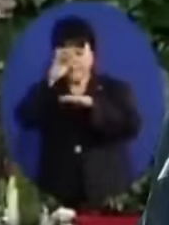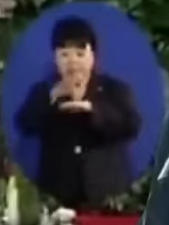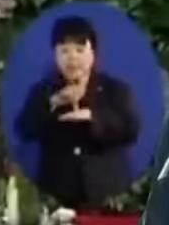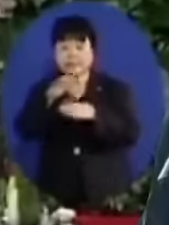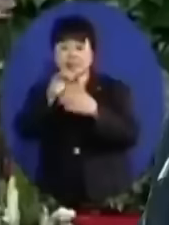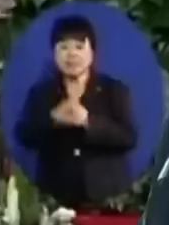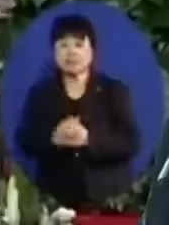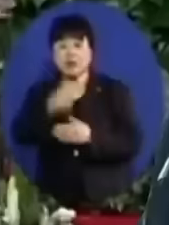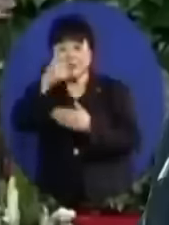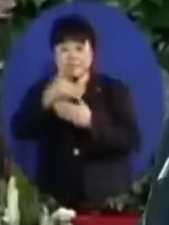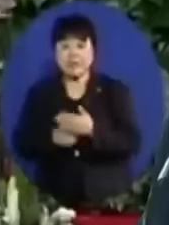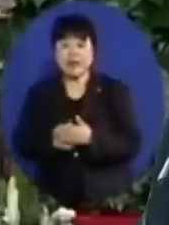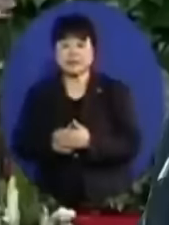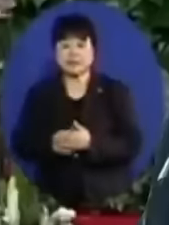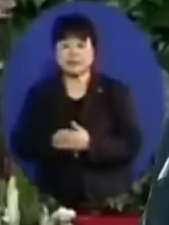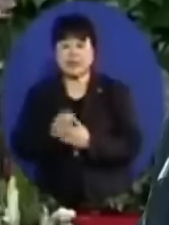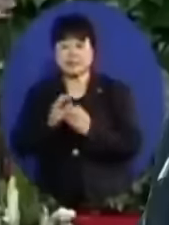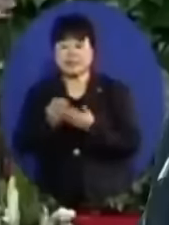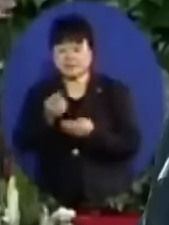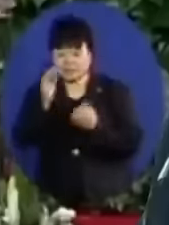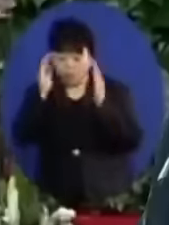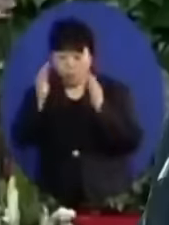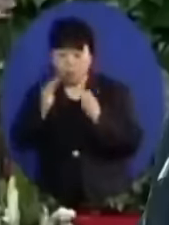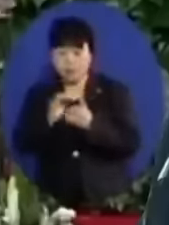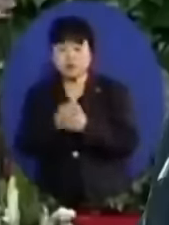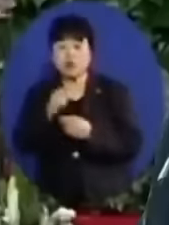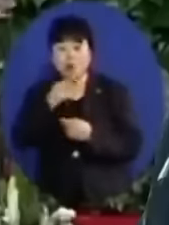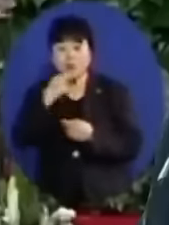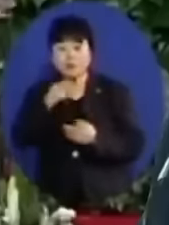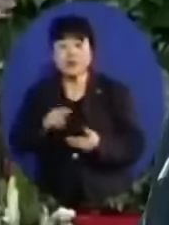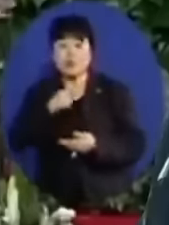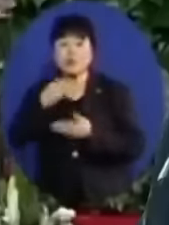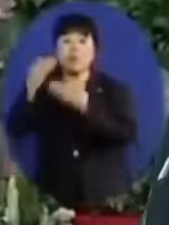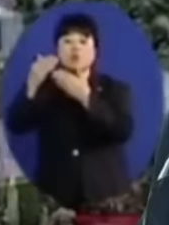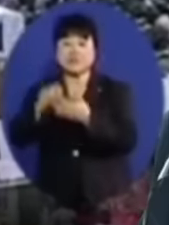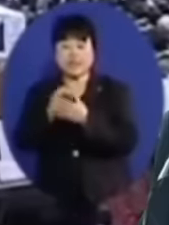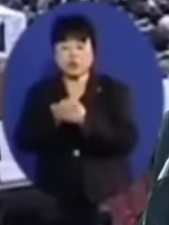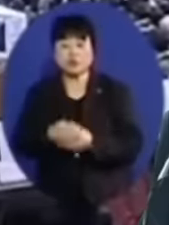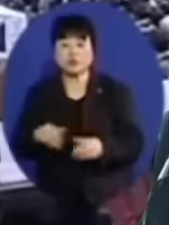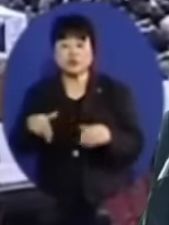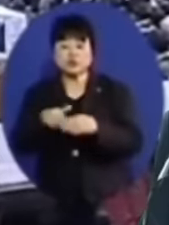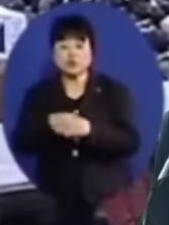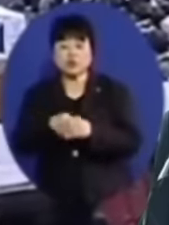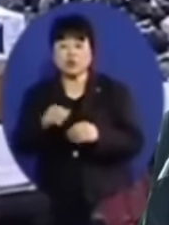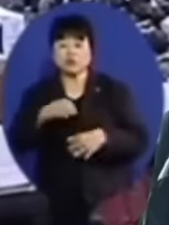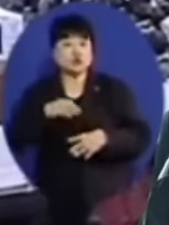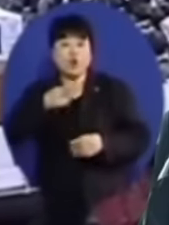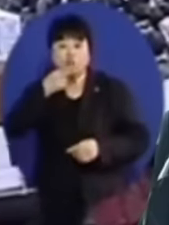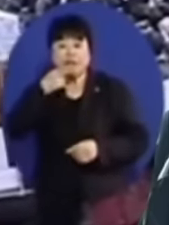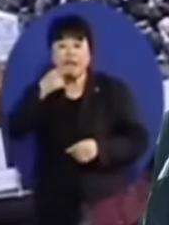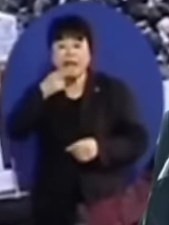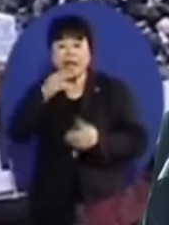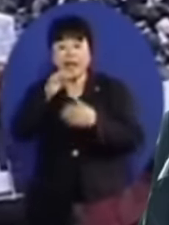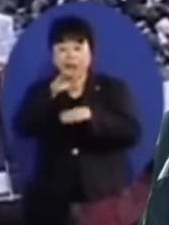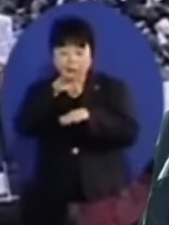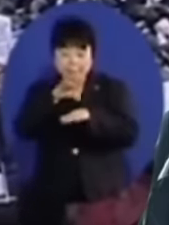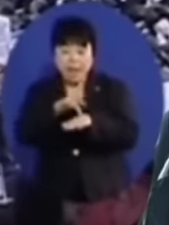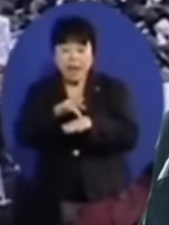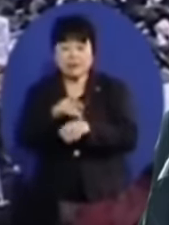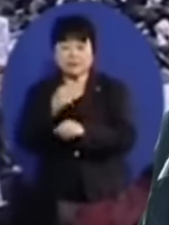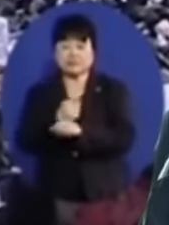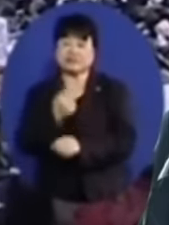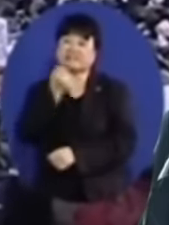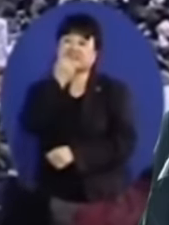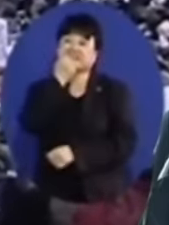기도가 빠진 성경 공부, 기도가 없는 봉사, 기도가 없는 종교는 하나도 겁나지 않다. 마귀는 우리의 수고를